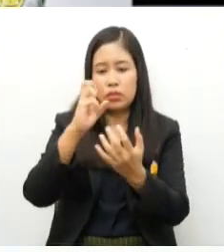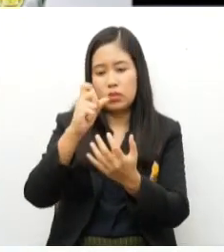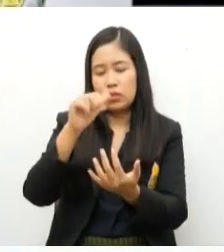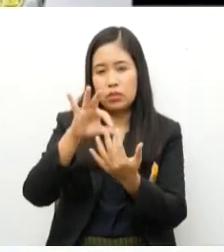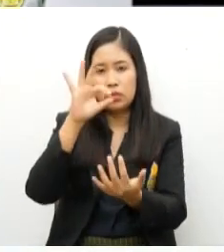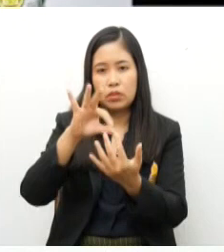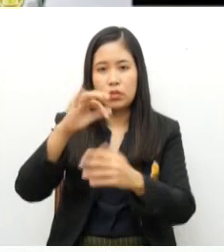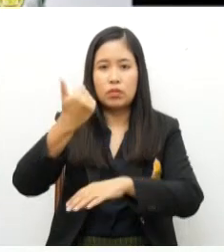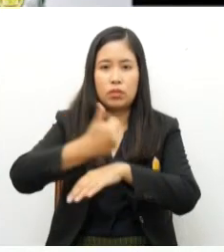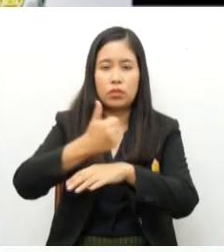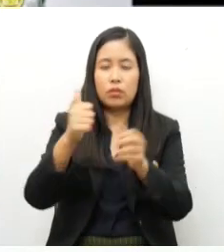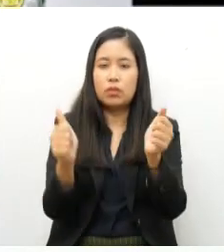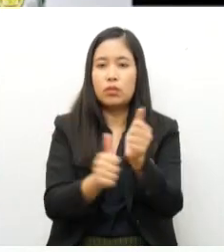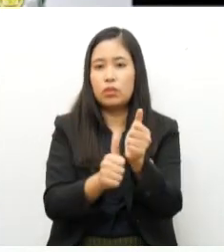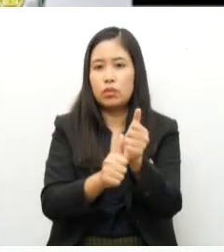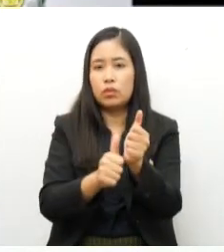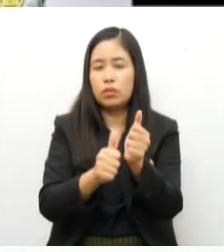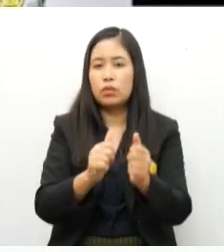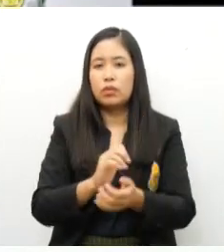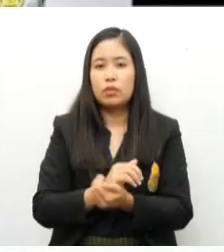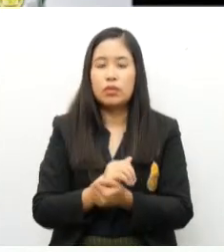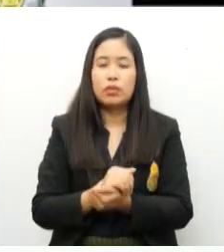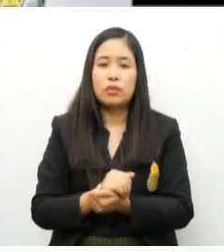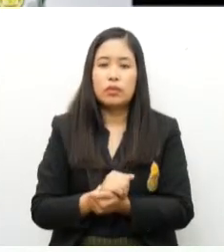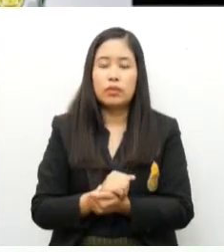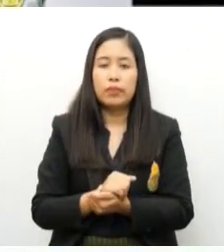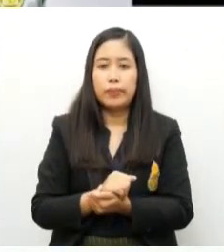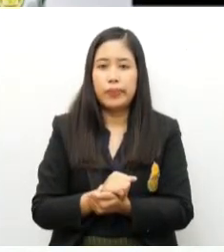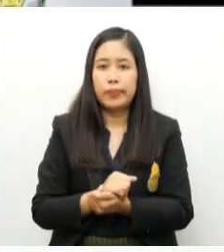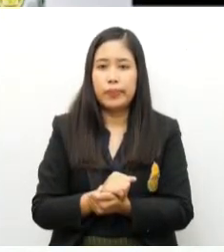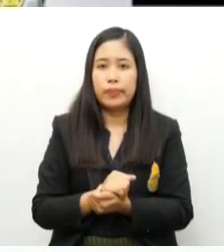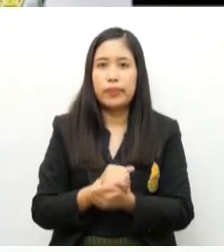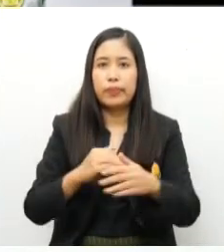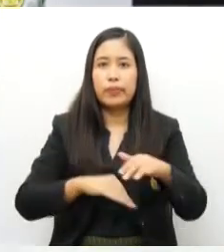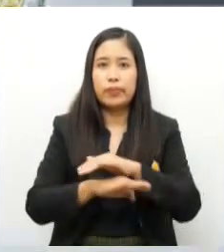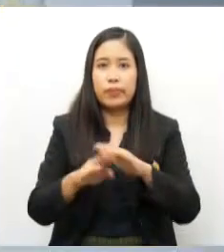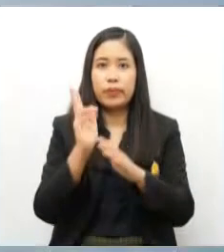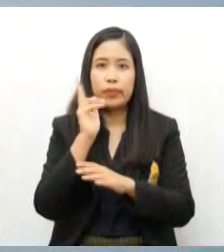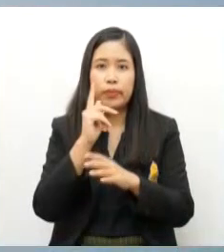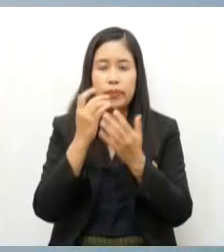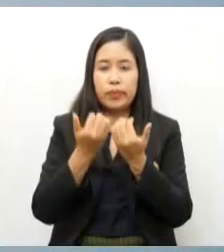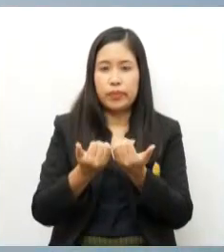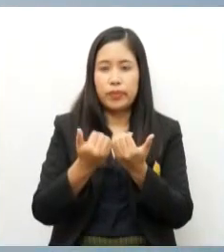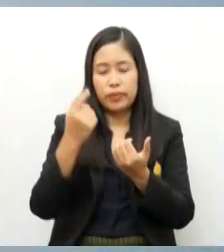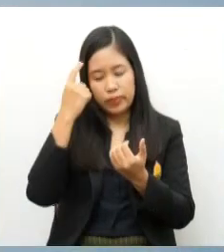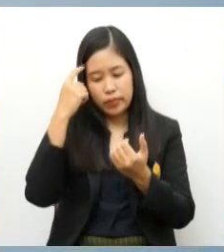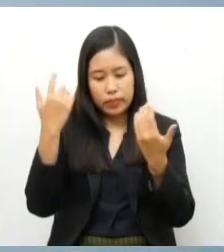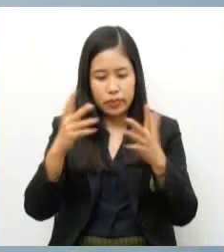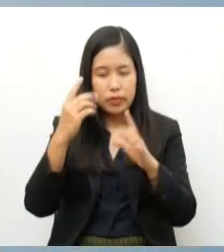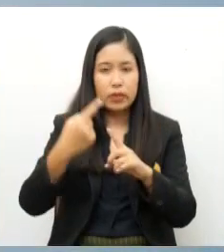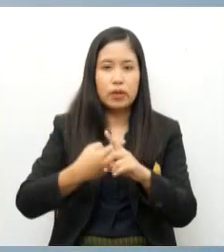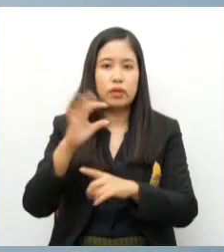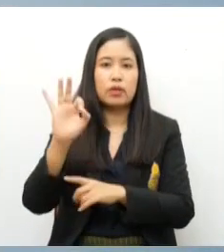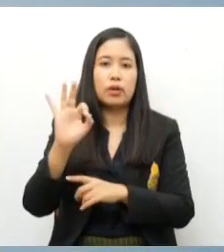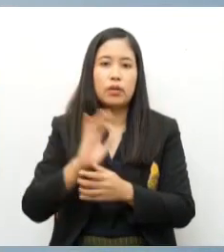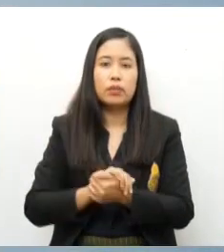ผู้บริหารและรองผู้บริหารในลำดับต่อไปแต่เบื้องต้นคร่าวๆเนี่ยก็คงจะต้องทำให้เสร็จภายในเดือนกันยายนนะ